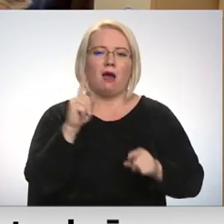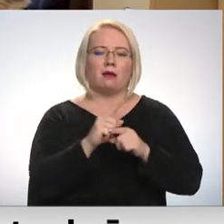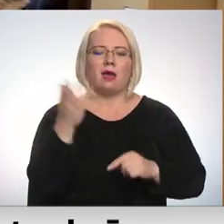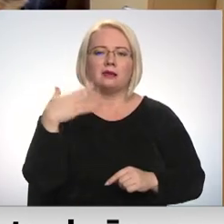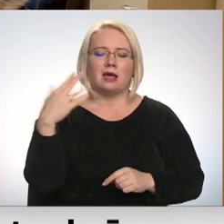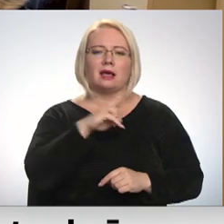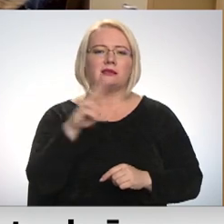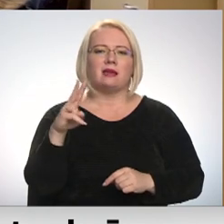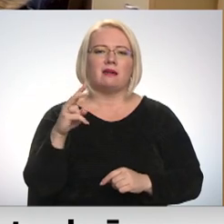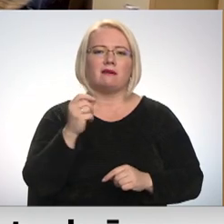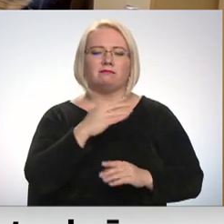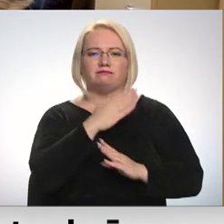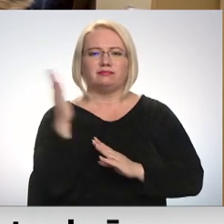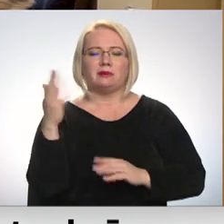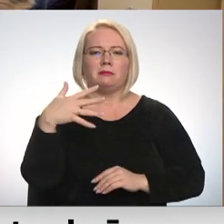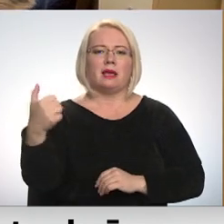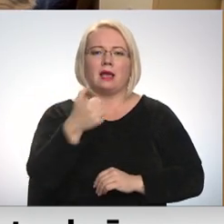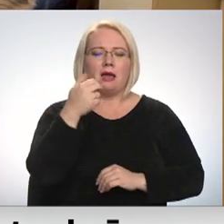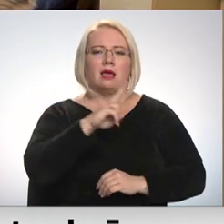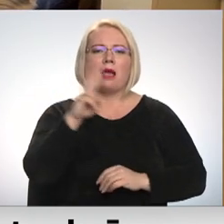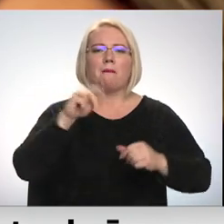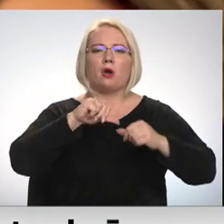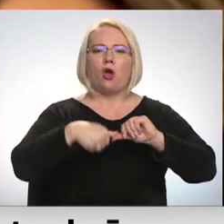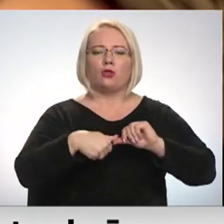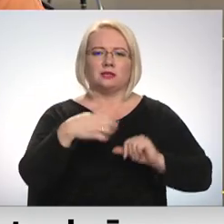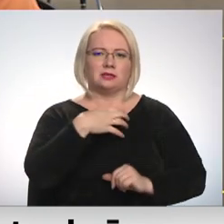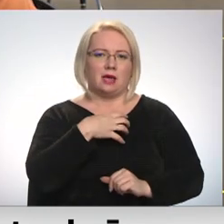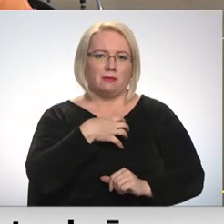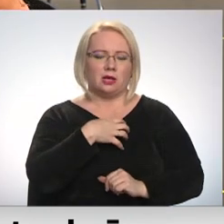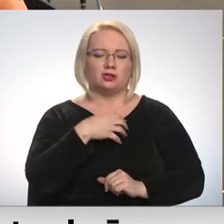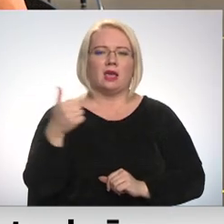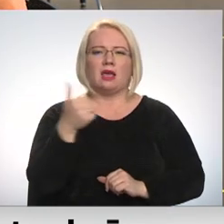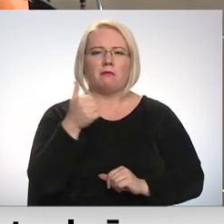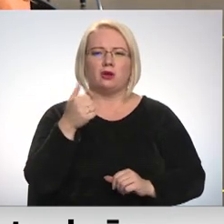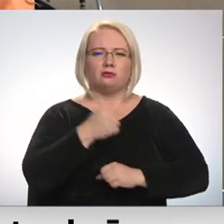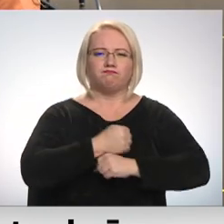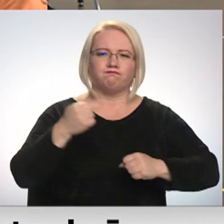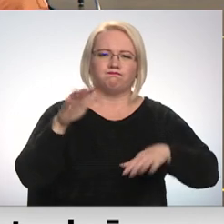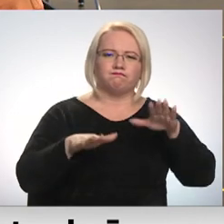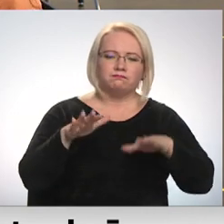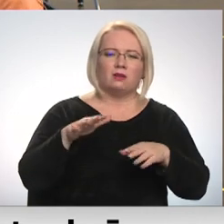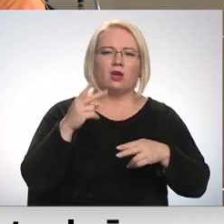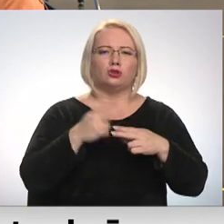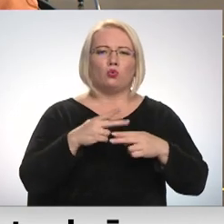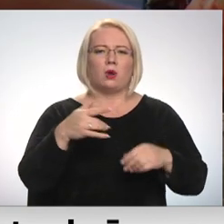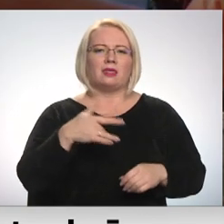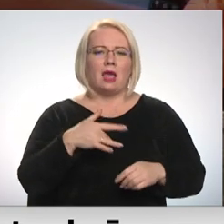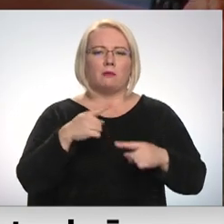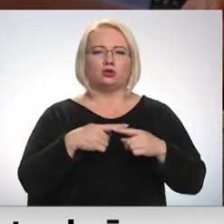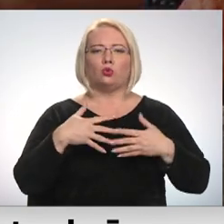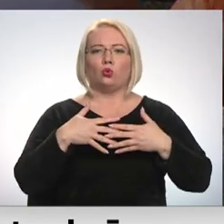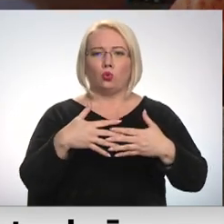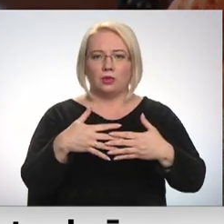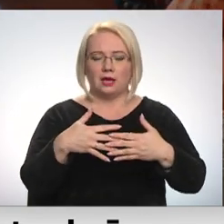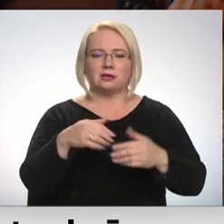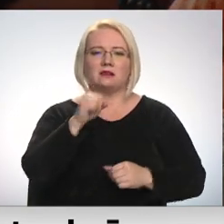50 gadu vecuma, kuriem ir hroniskas saslimšanas, īpaši liekais svars vai cukura diabēts un grūtnieces.